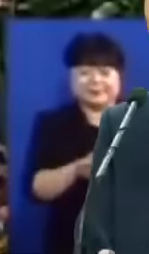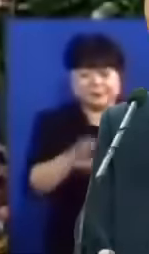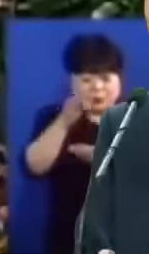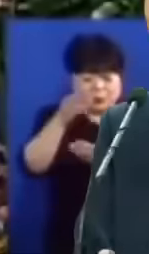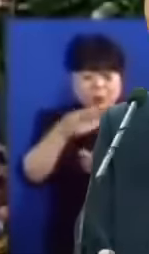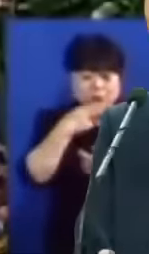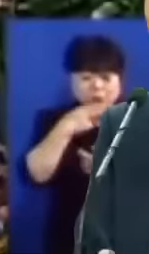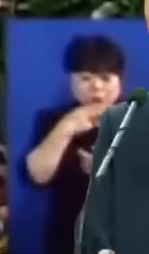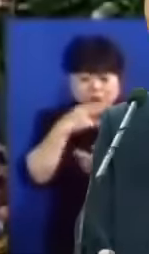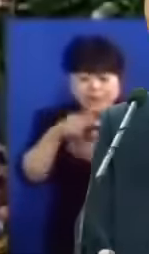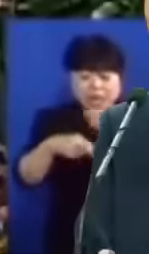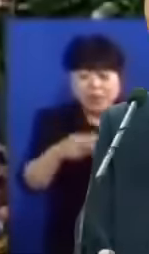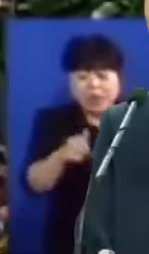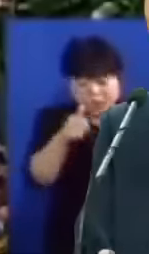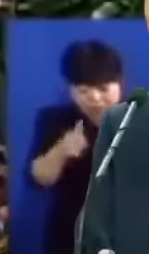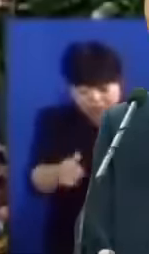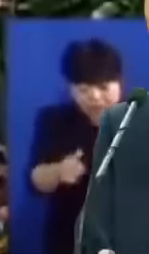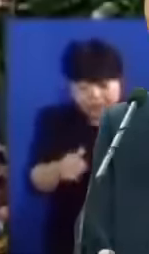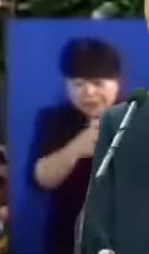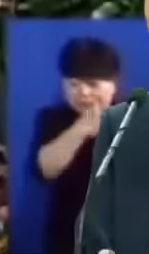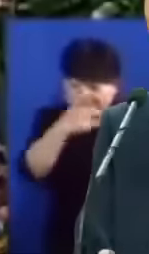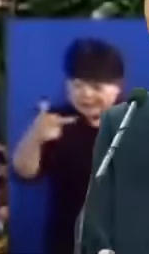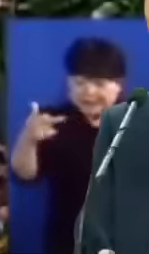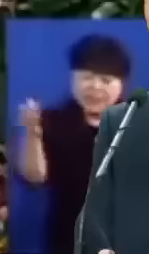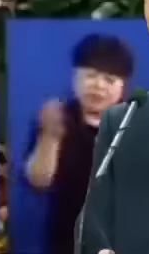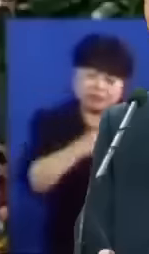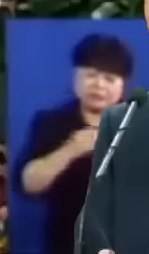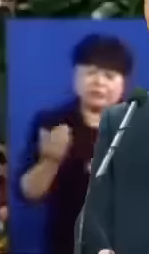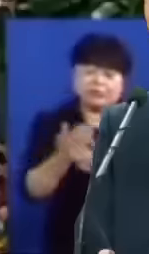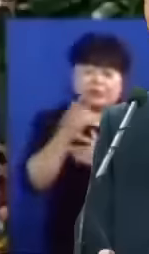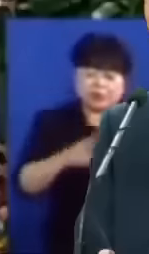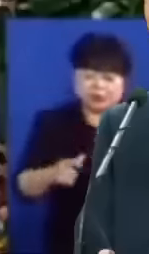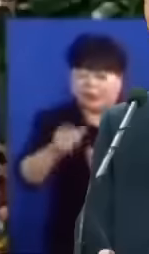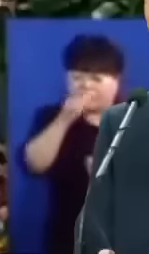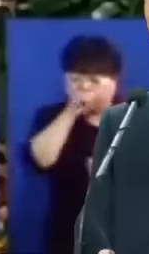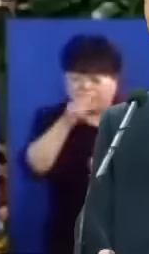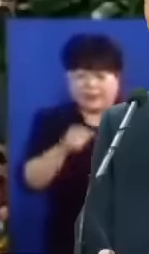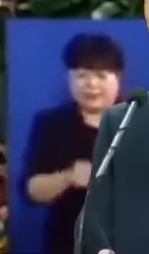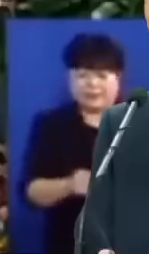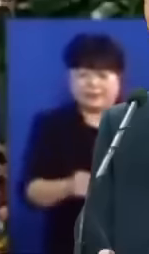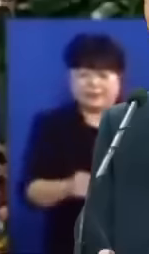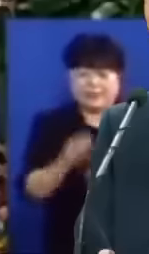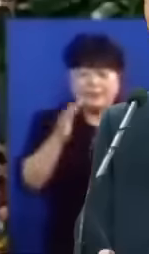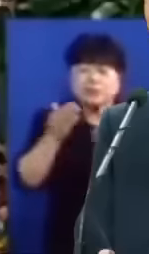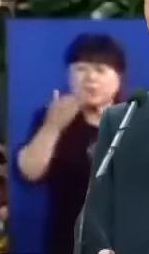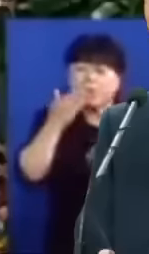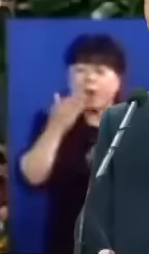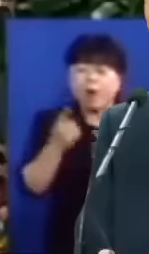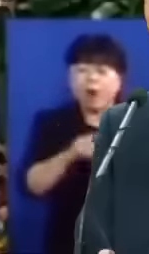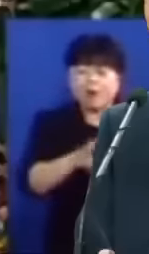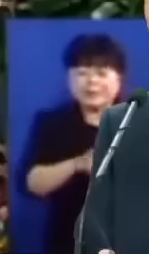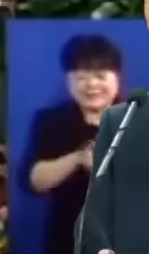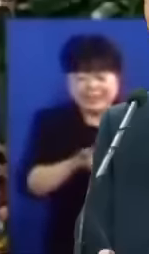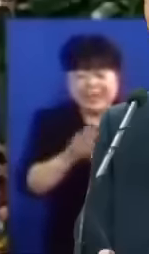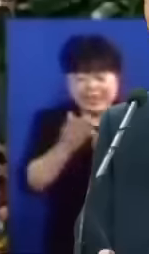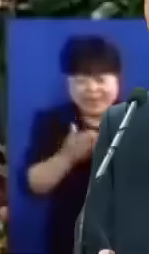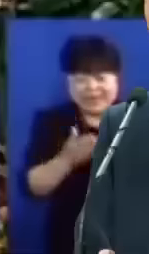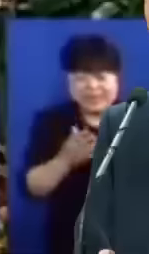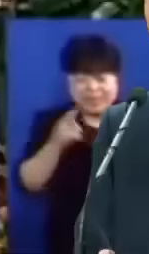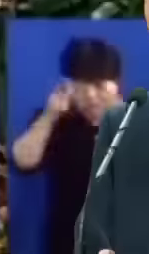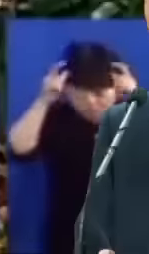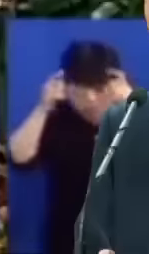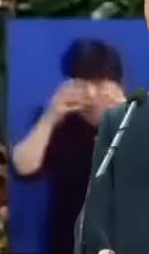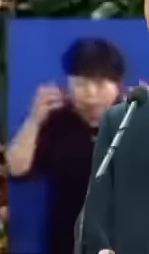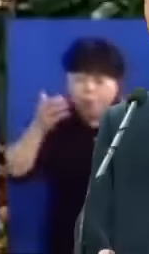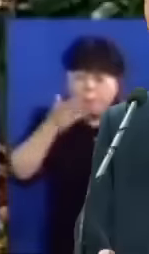적어도 야훼를 경외하는 것이 크게 부하고 번뇌하는 것보다 나으니라. 채소를 먹으며 서로 사랑하는 것이 살찐